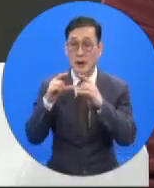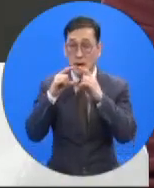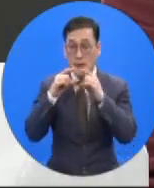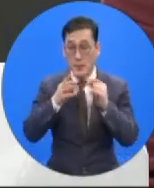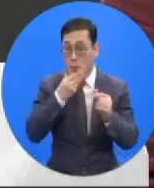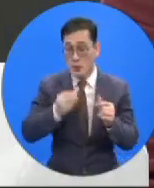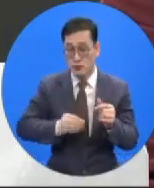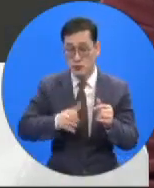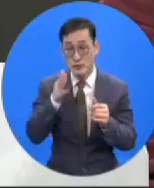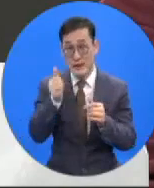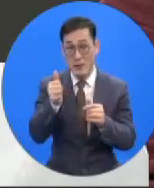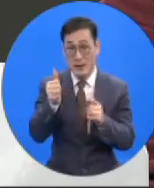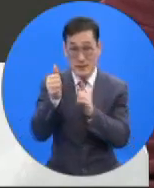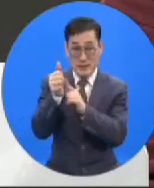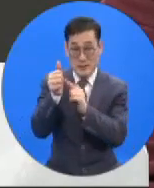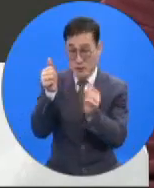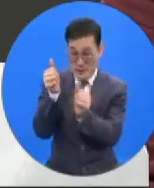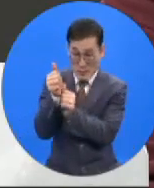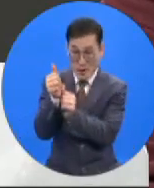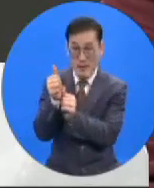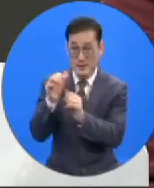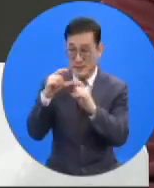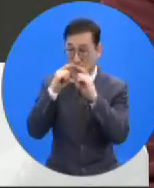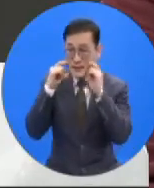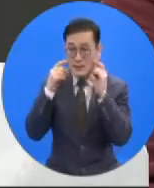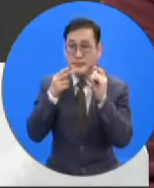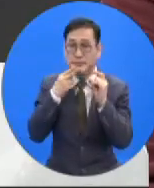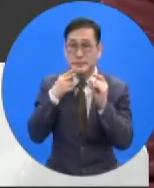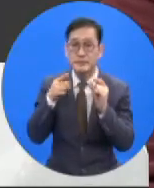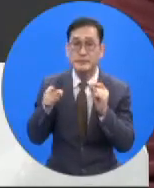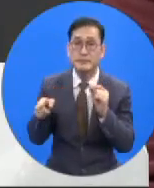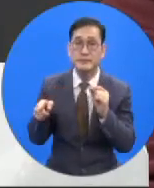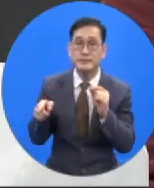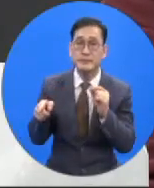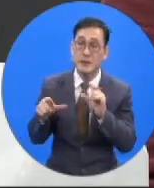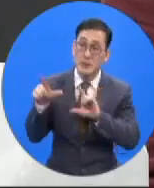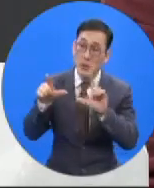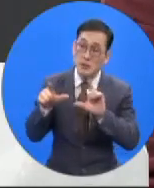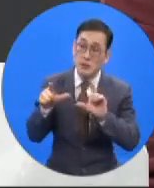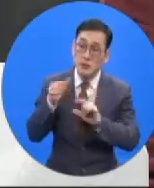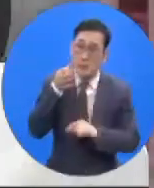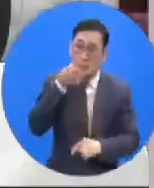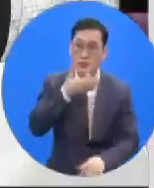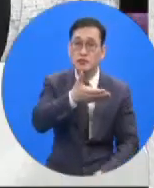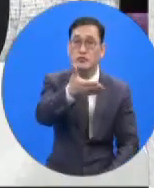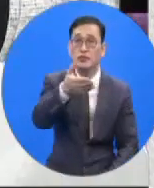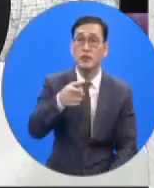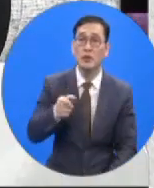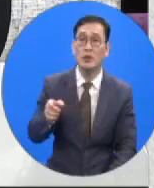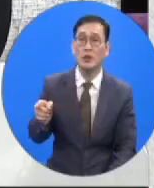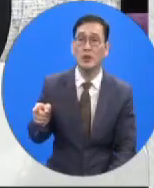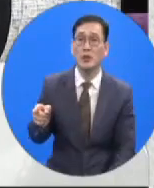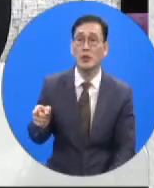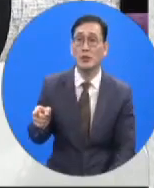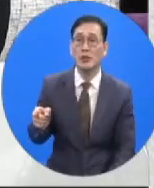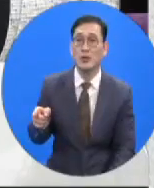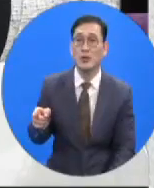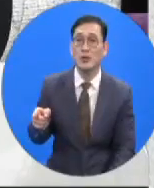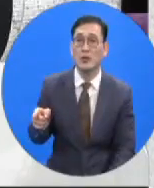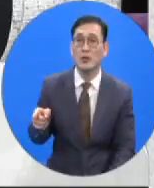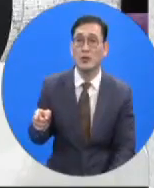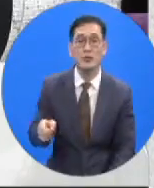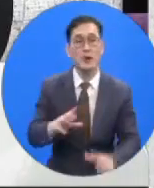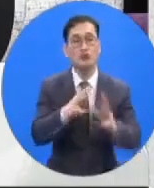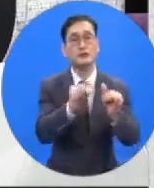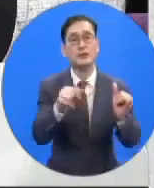회의 환생한 저의 영상의 종전의 나왔어요 과연 본인들이 이런 모습을 이렇게 됐구요 주면서 왜 주민들에게는